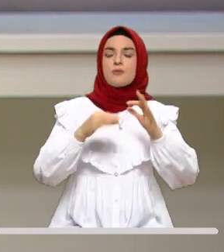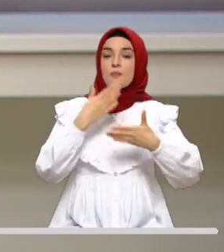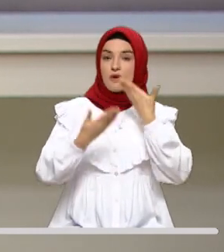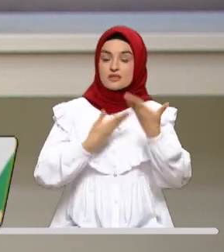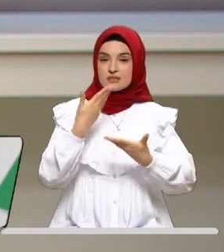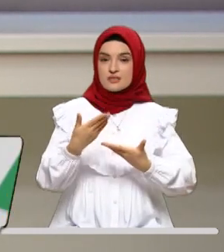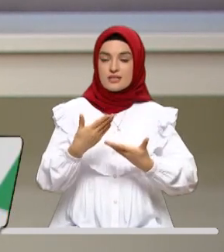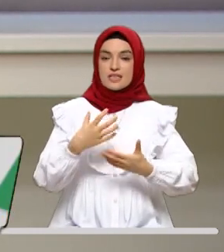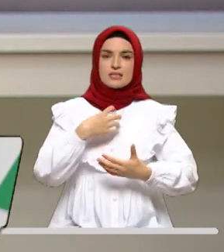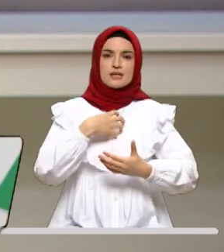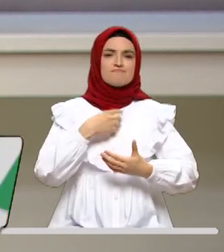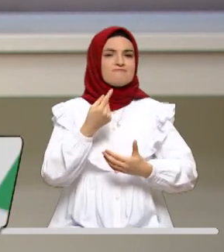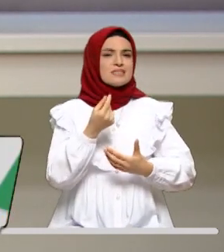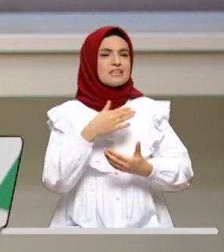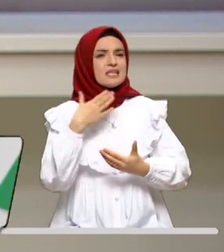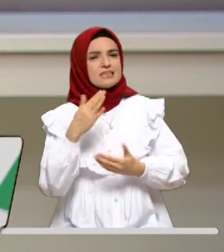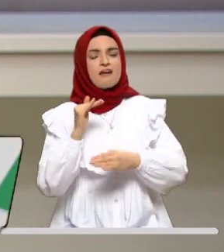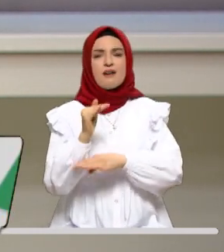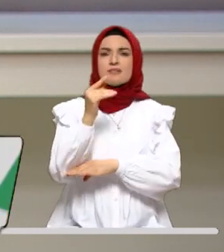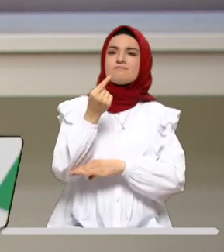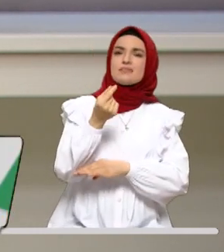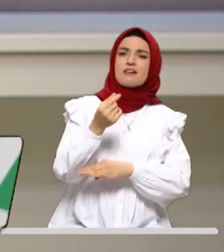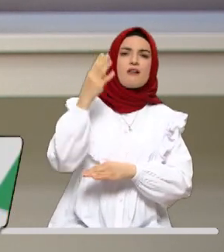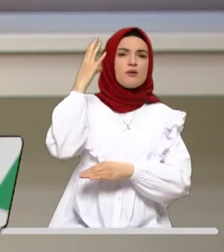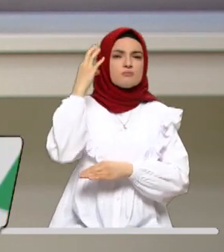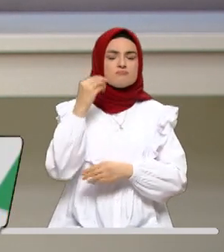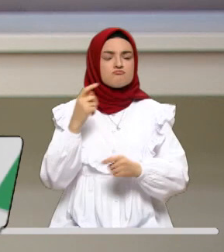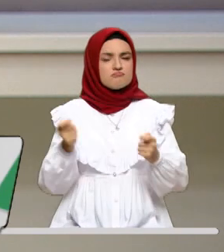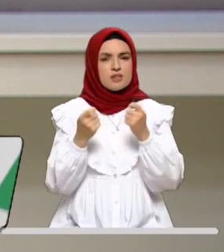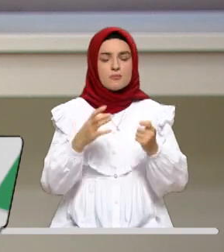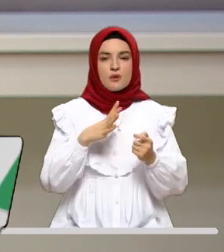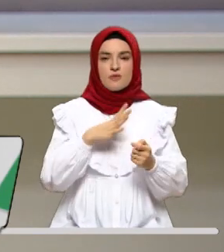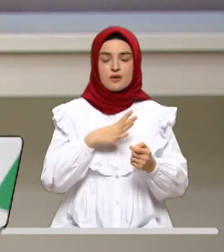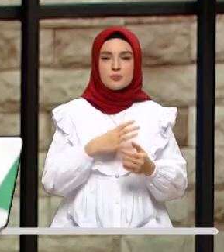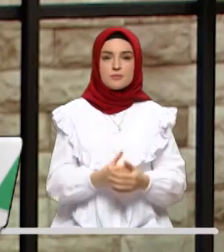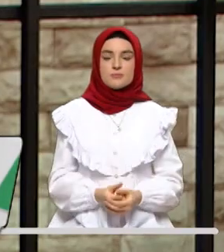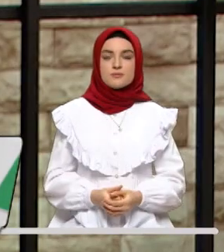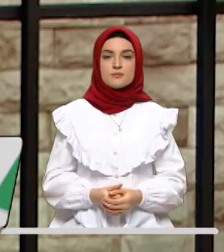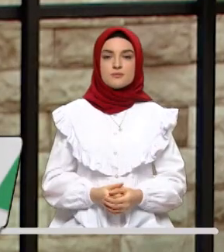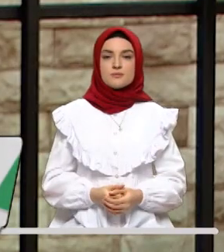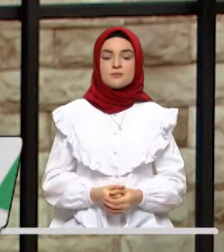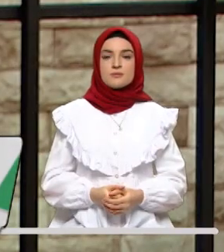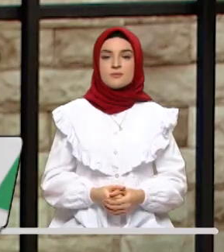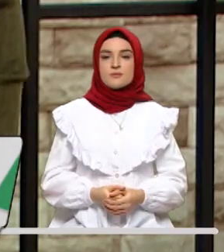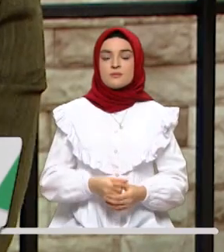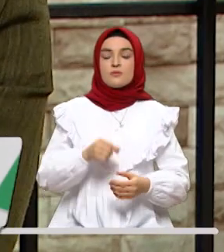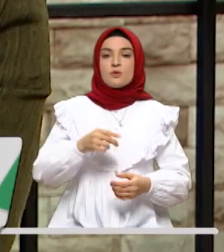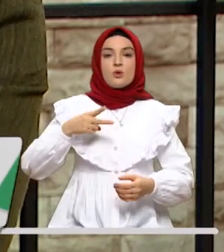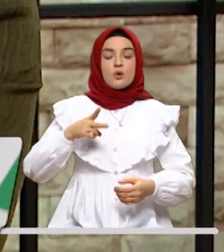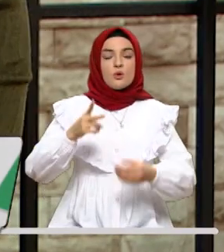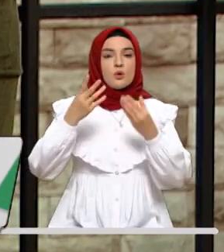tutarak kendimizi biraz daha ya da hayatımızı biraz daha anlamlandırmaya çalışıyoruz zannediyorum evet, hocam. Zaten bu yolda olduğumuz için de